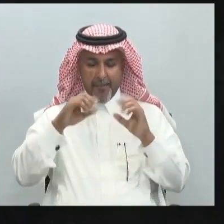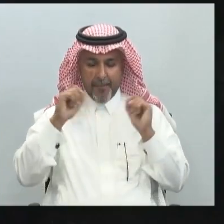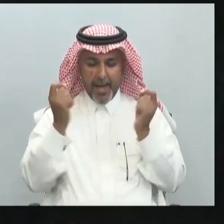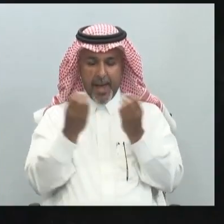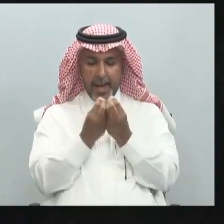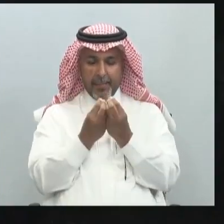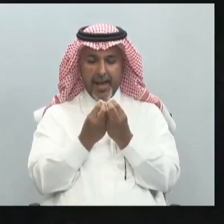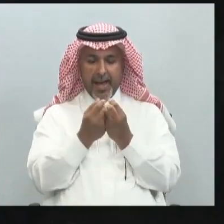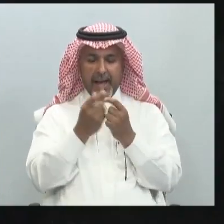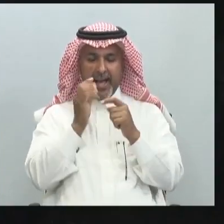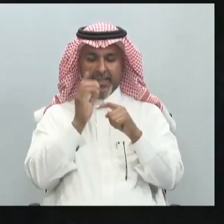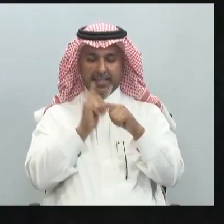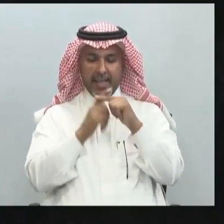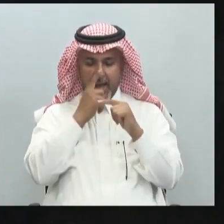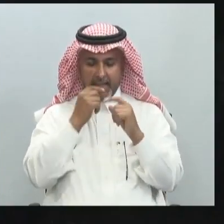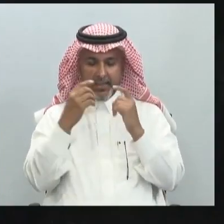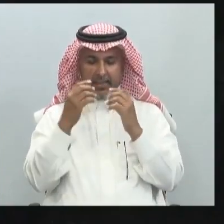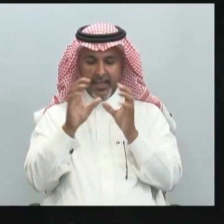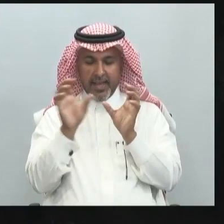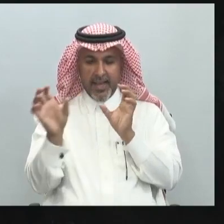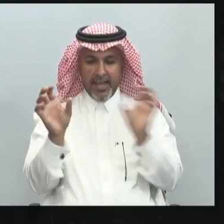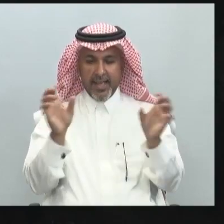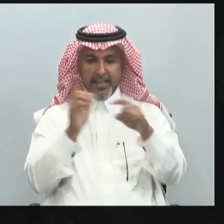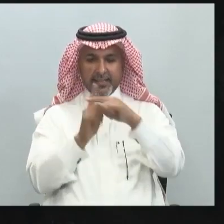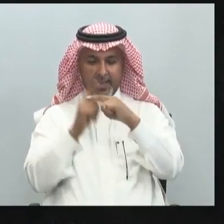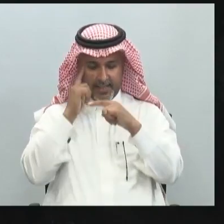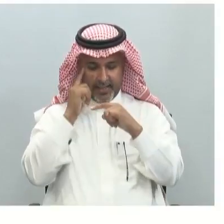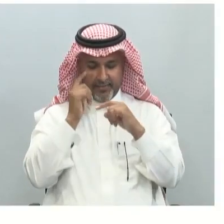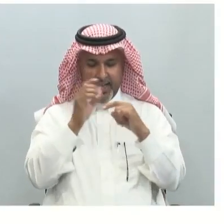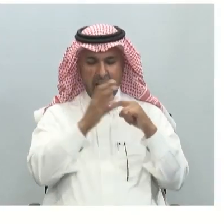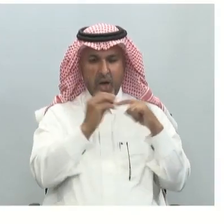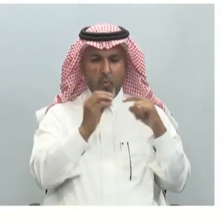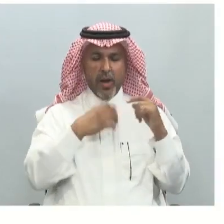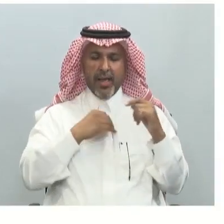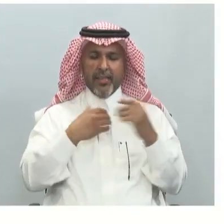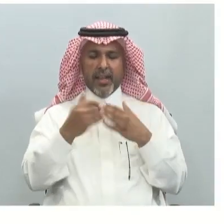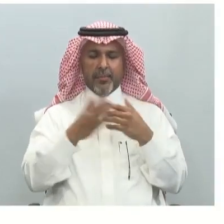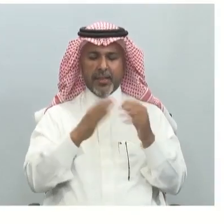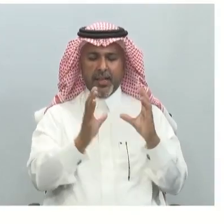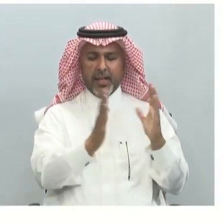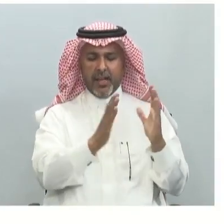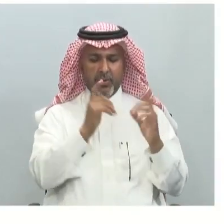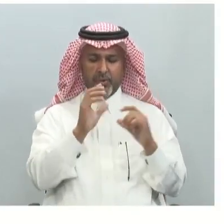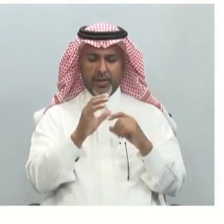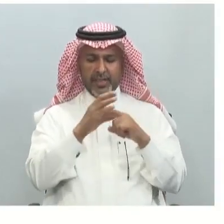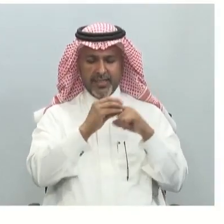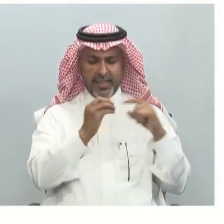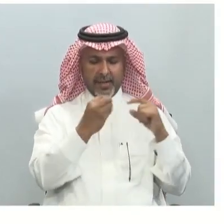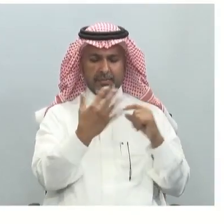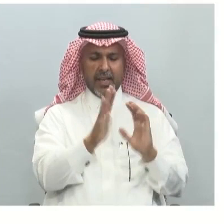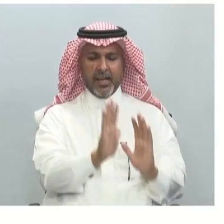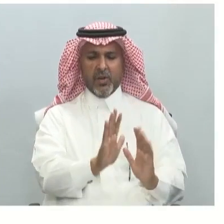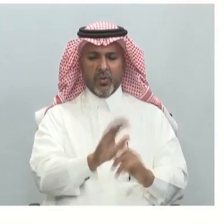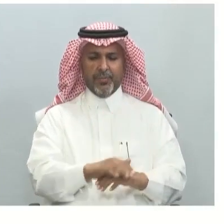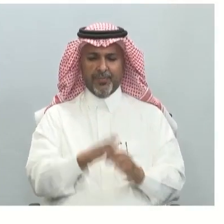كل حد والاخر احط زائد بنفس قيمه الحد مثل هنا يعني عندي طبعا راح ينزل سالب